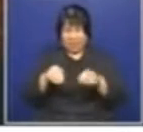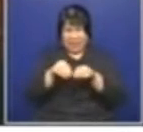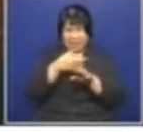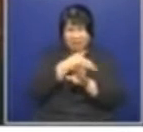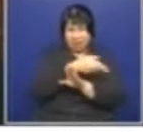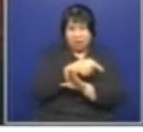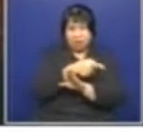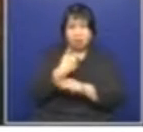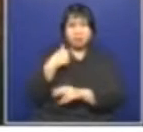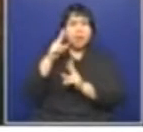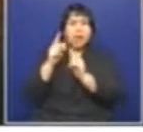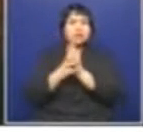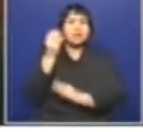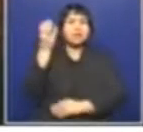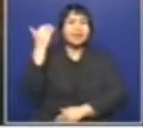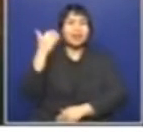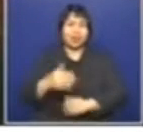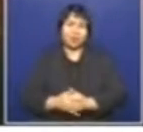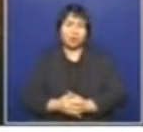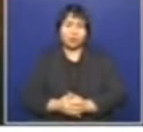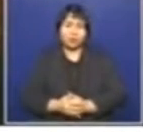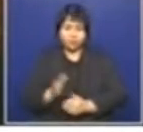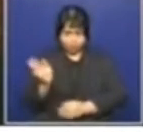าวเมื่อสัปดาห์ที่แล้วเองนะครับผ่านไปอีกครับ